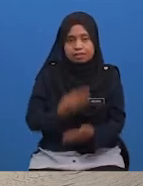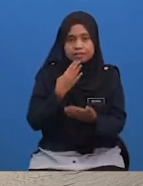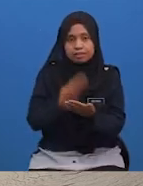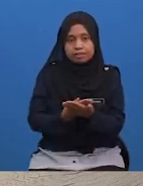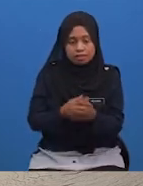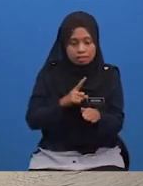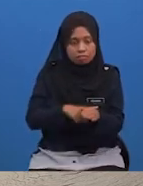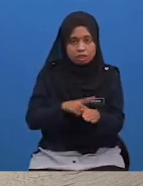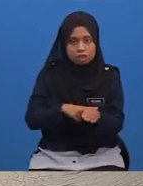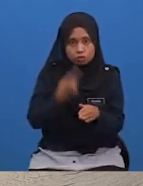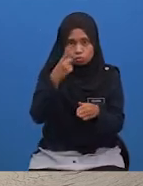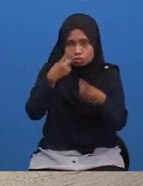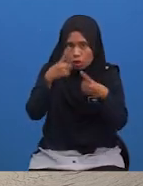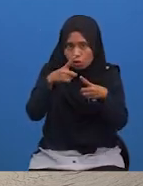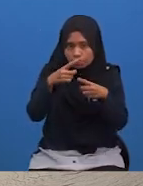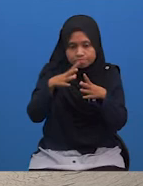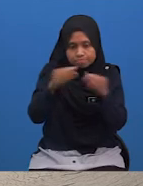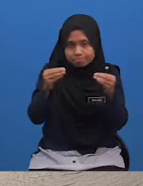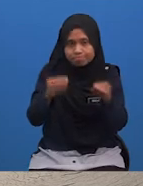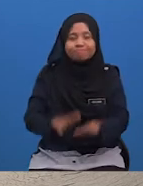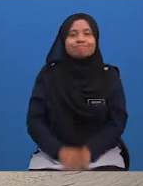Baik, masa menjawab tamat.